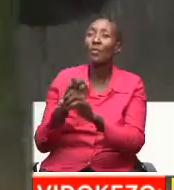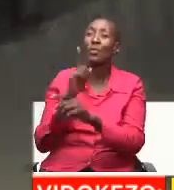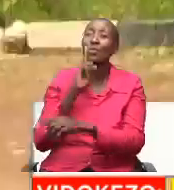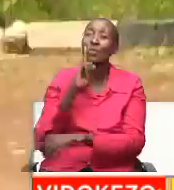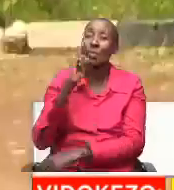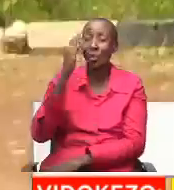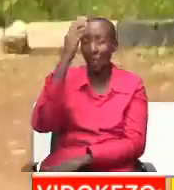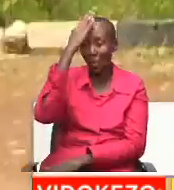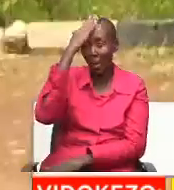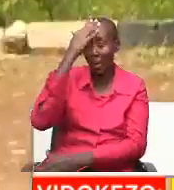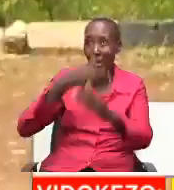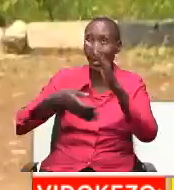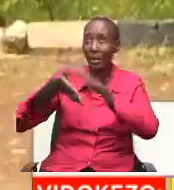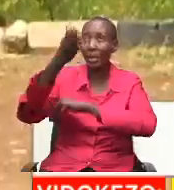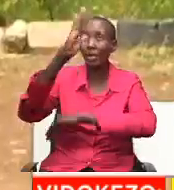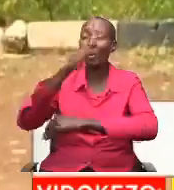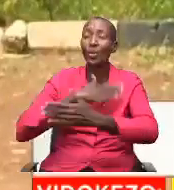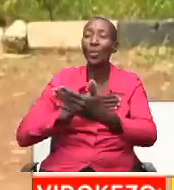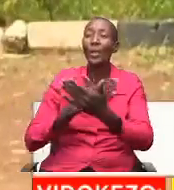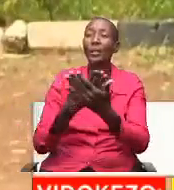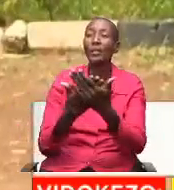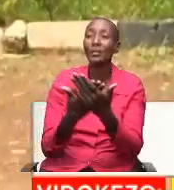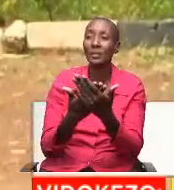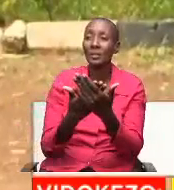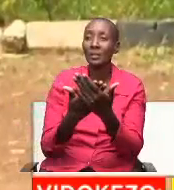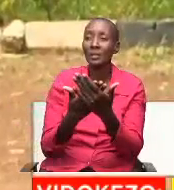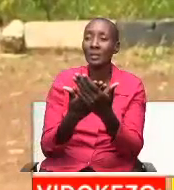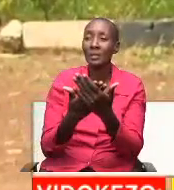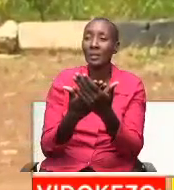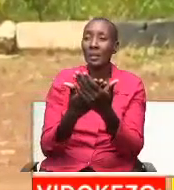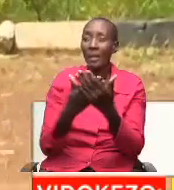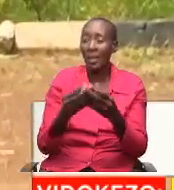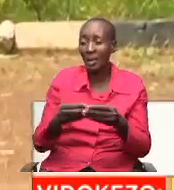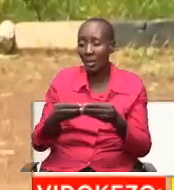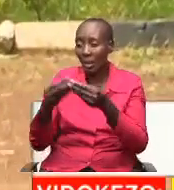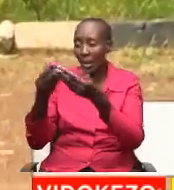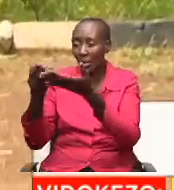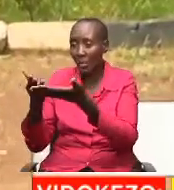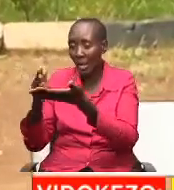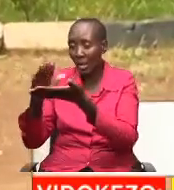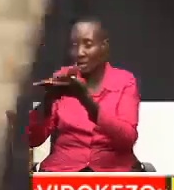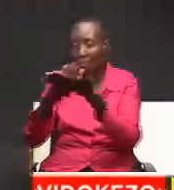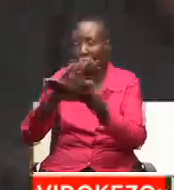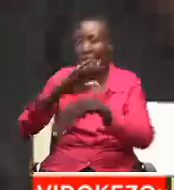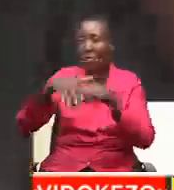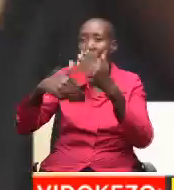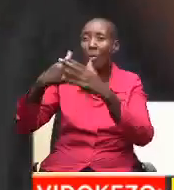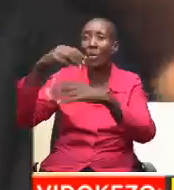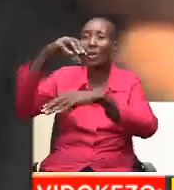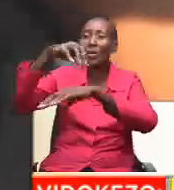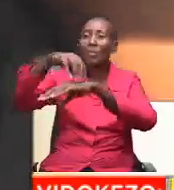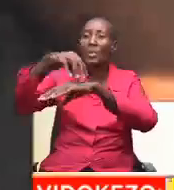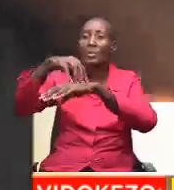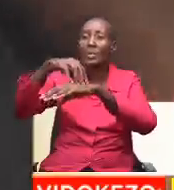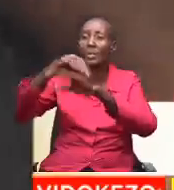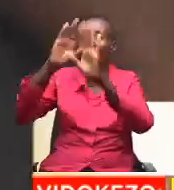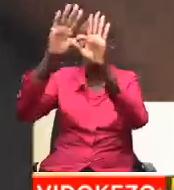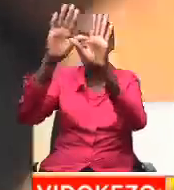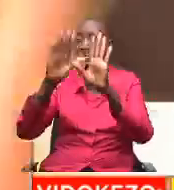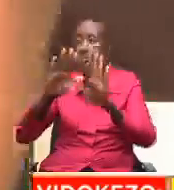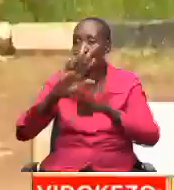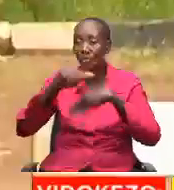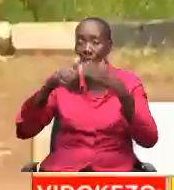Jumatatu inshallah ataweka sabuni katika misikiti zote za Kisumu ili